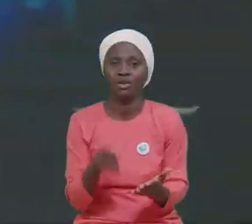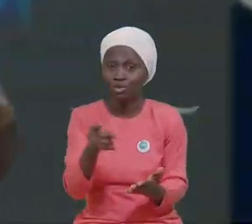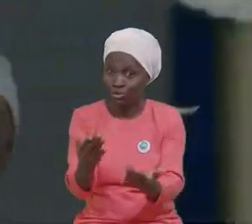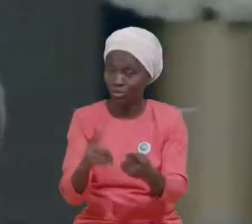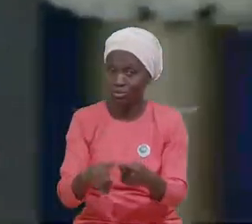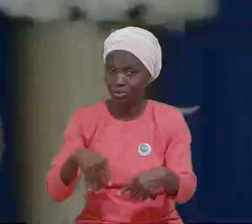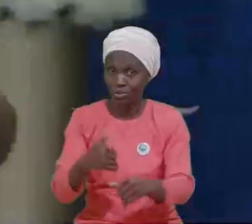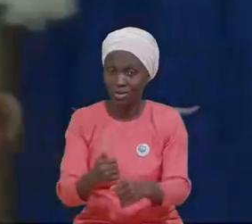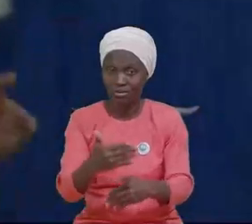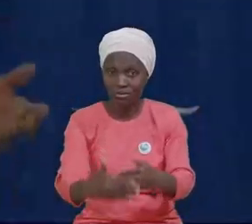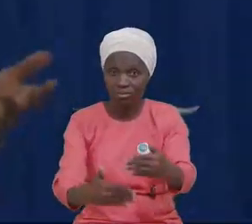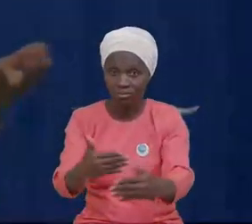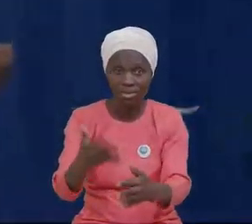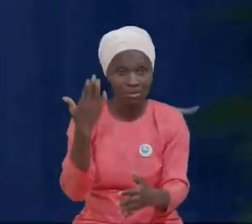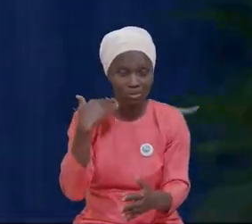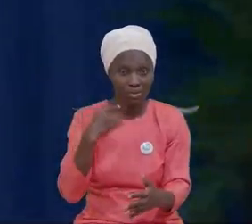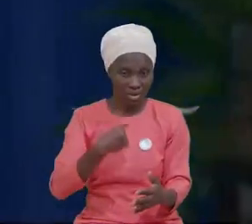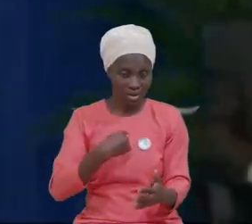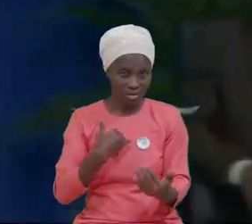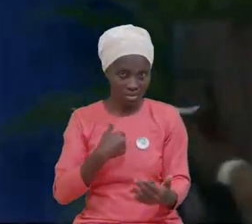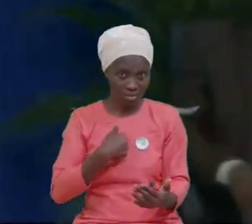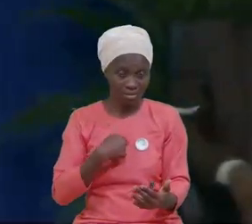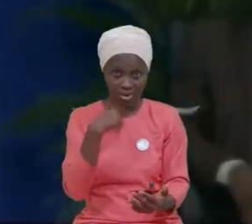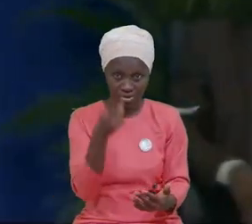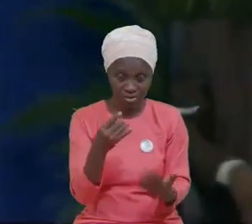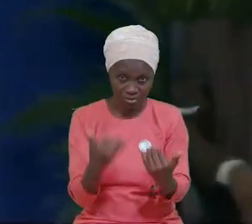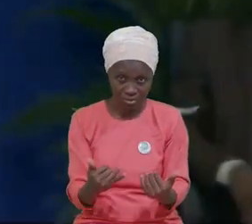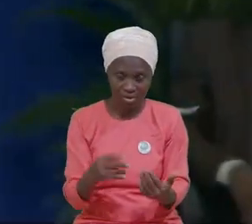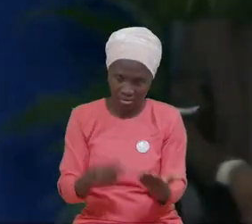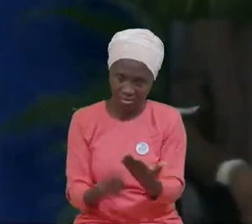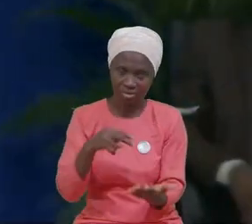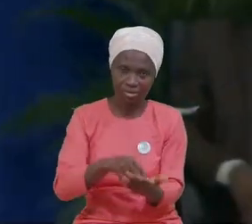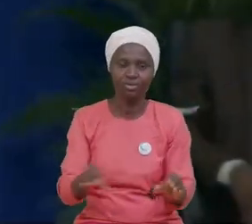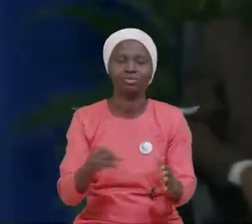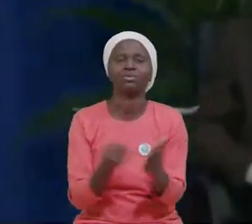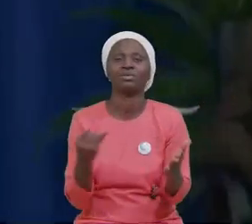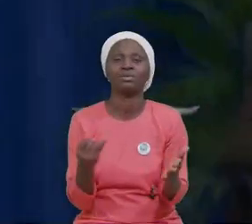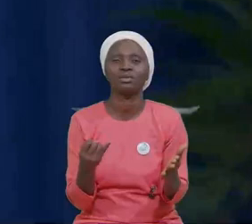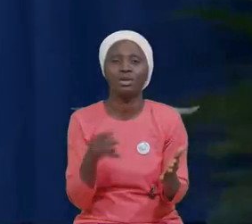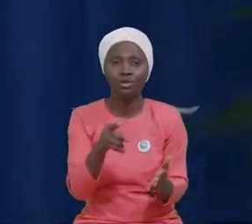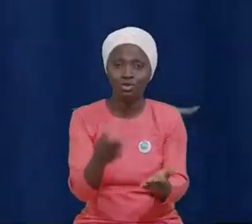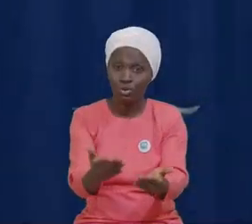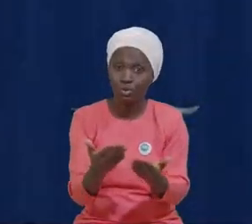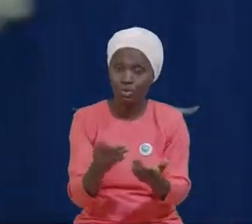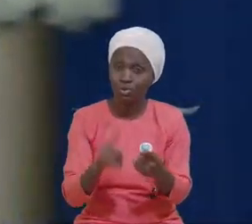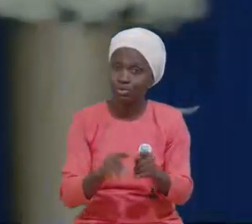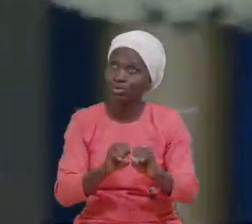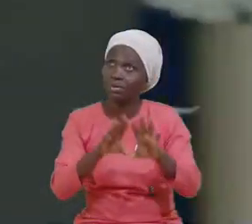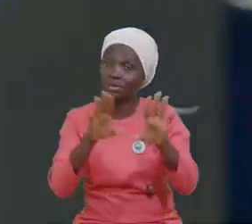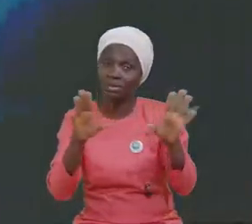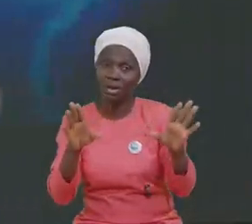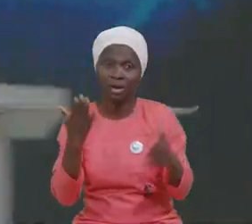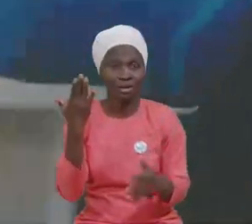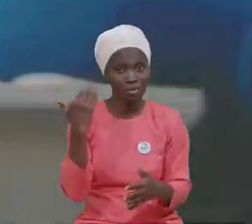voulais progresser avant et je te dis maintenant, lève-toi et progresse. Tu voulais